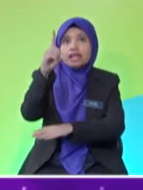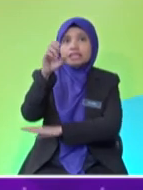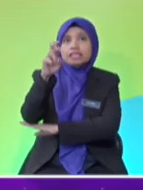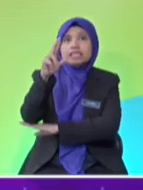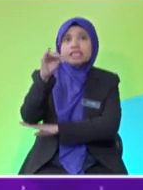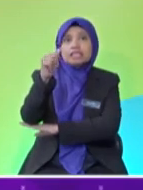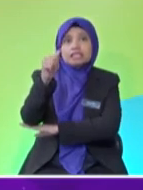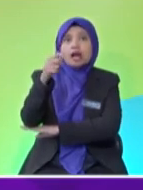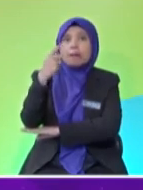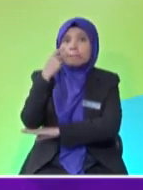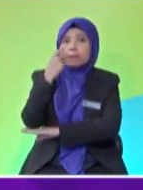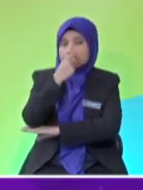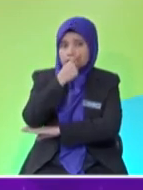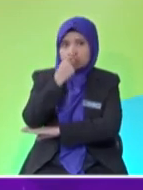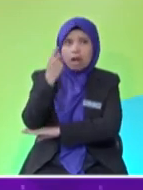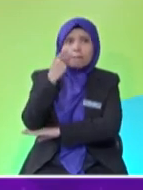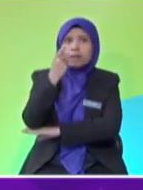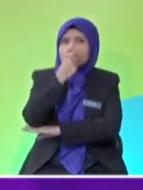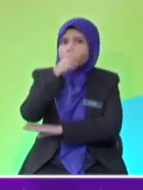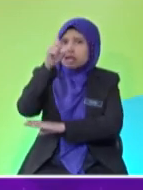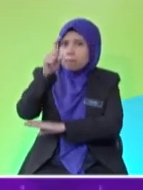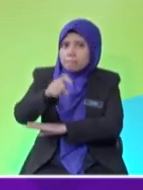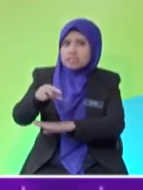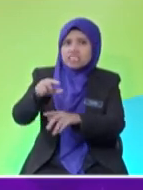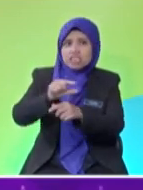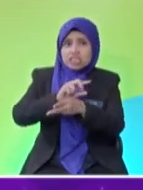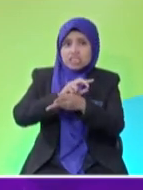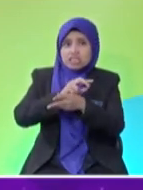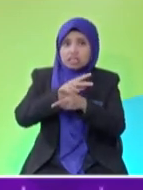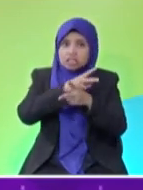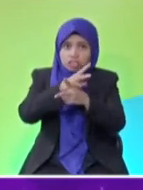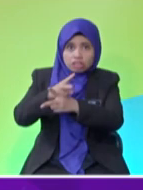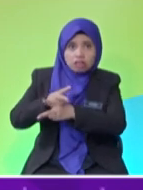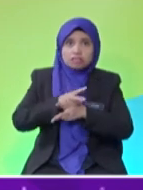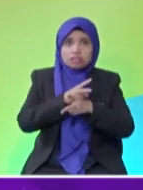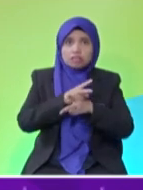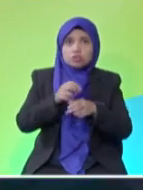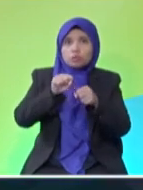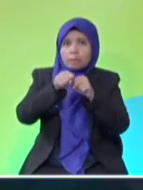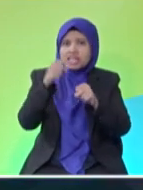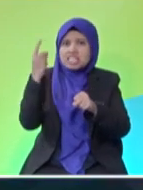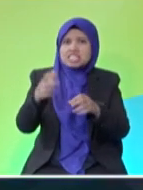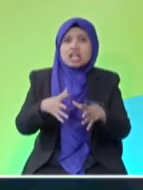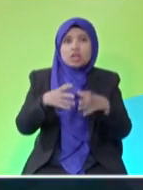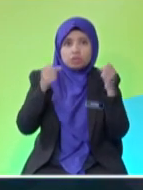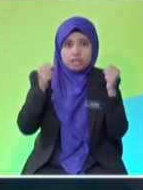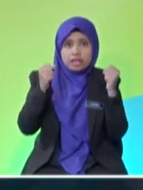mata perlu dijaga agar penting untuk kita